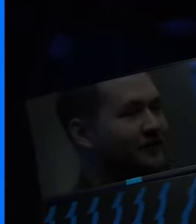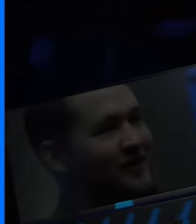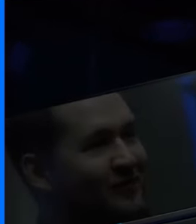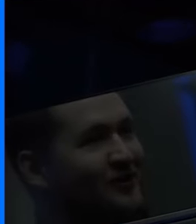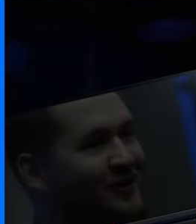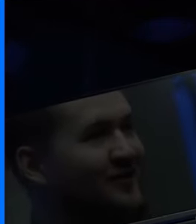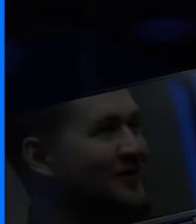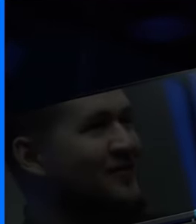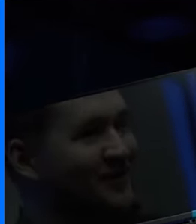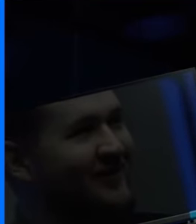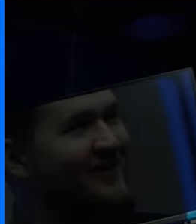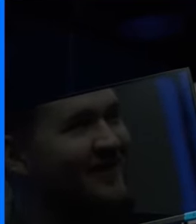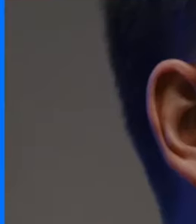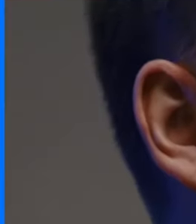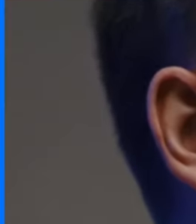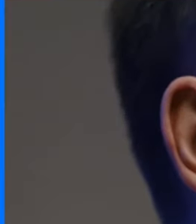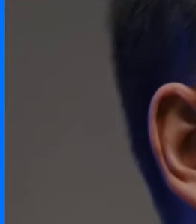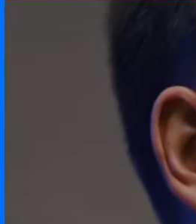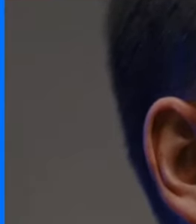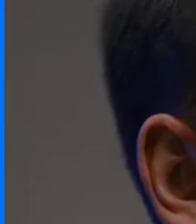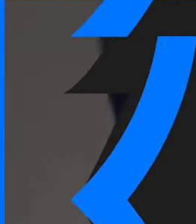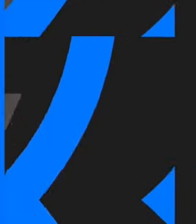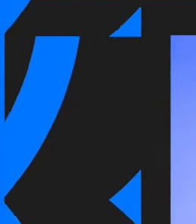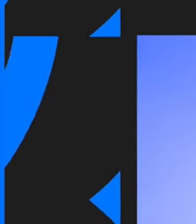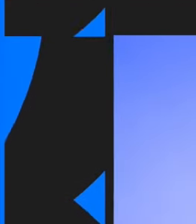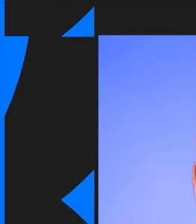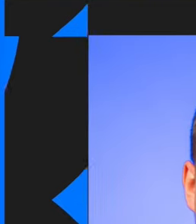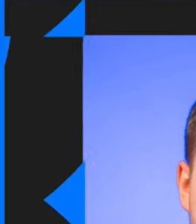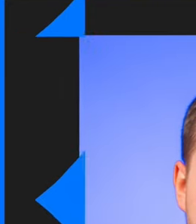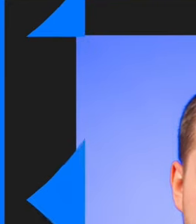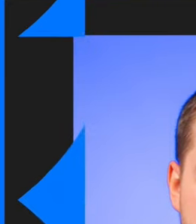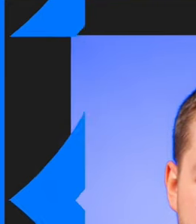такие то сказали Ух ты ничего себе что они делают как они себе это